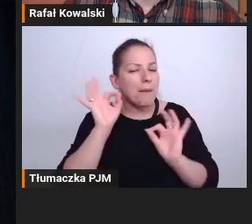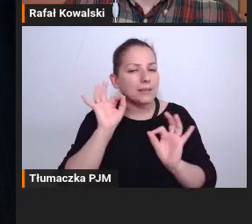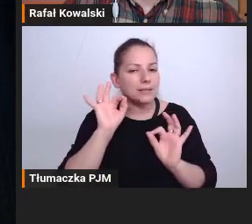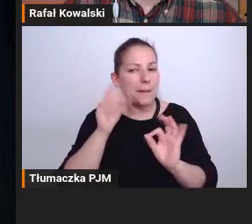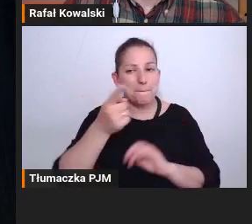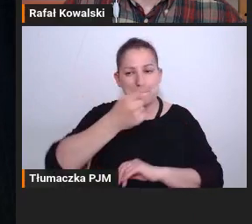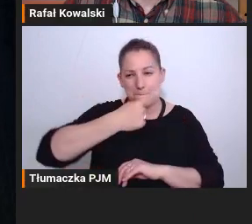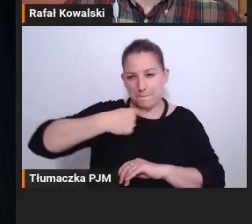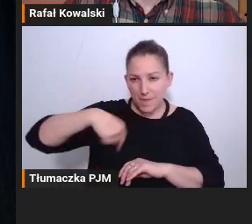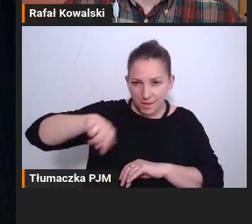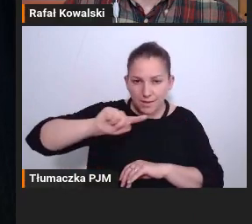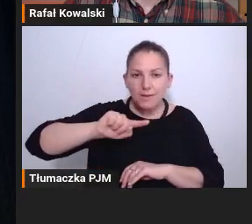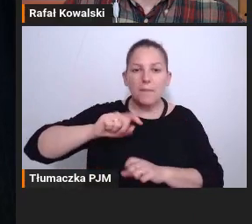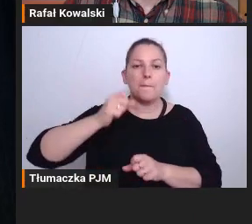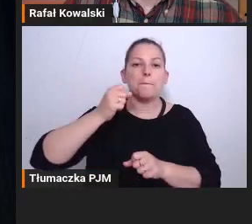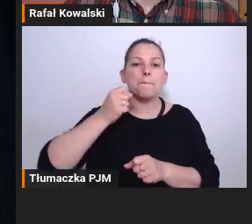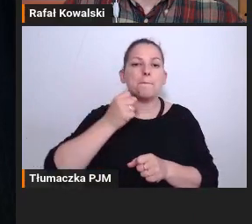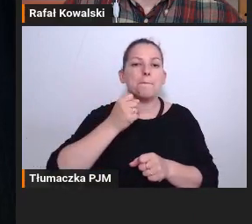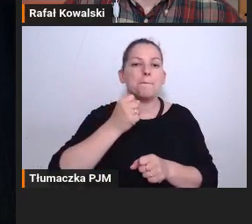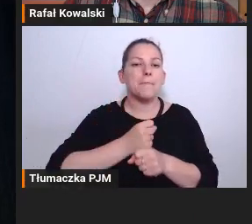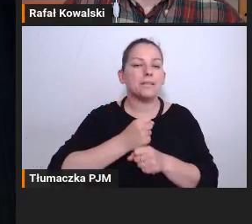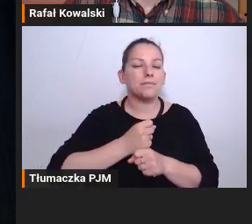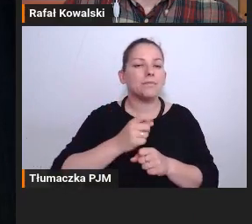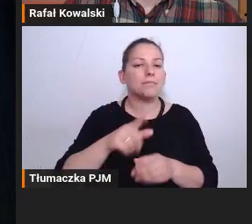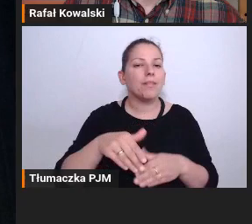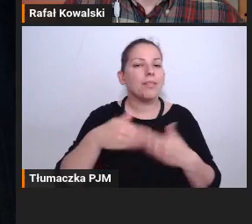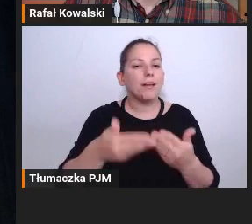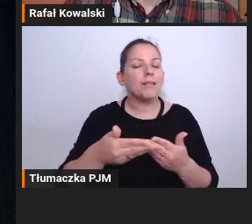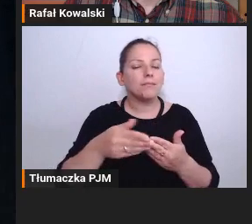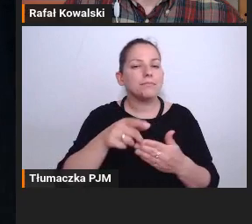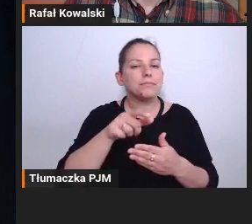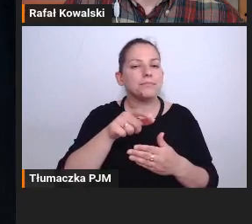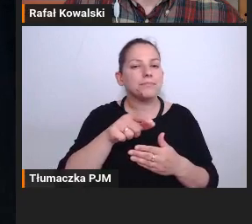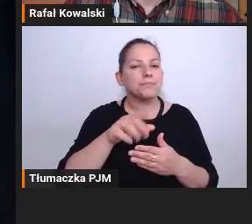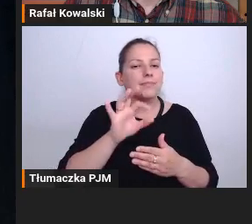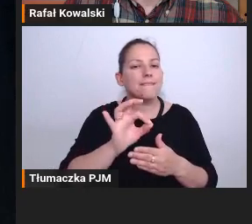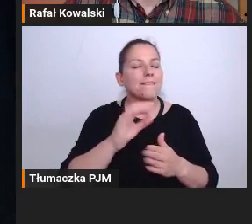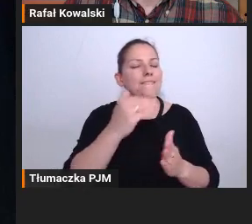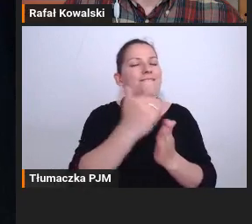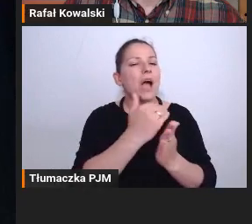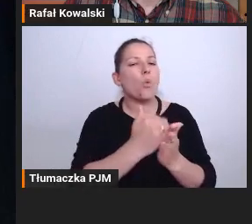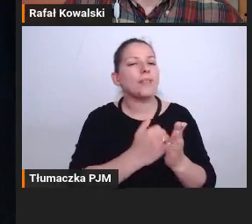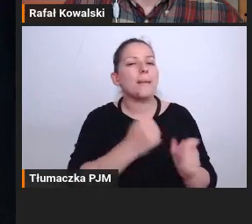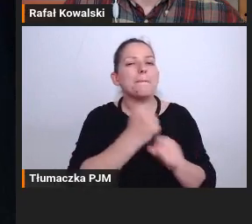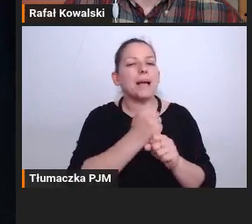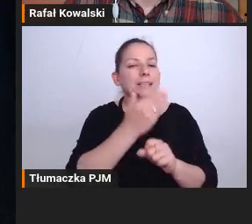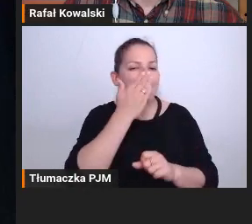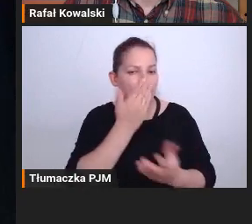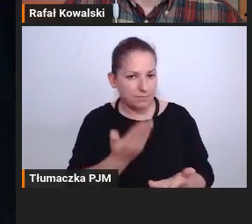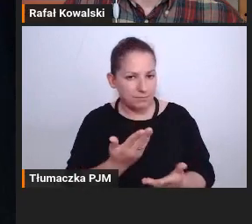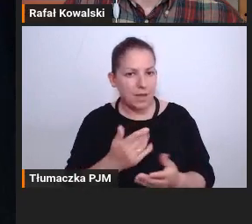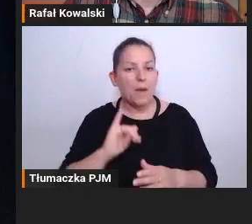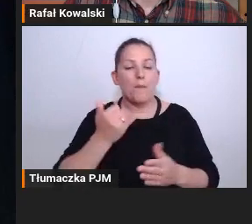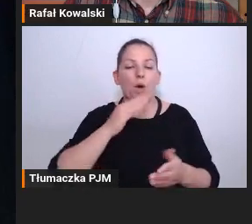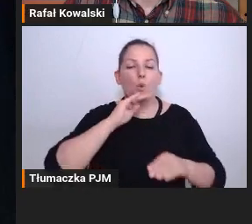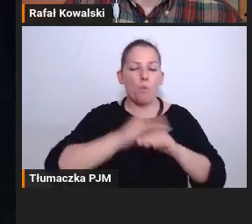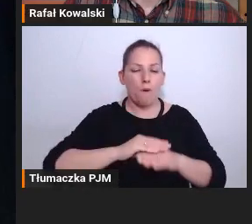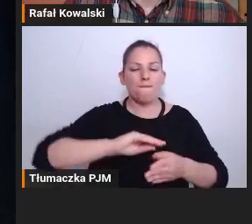my pracownikowi wręczamy dotyczącej jego warunków pracy. Bo jak zawieramy umowę,